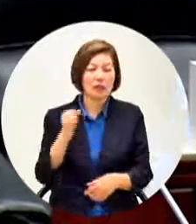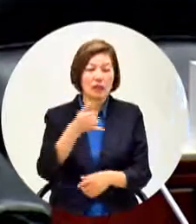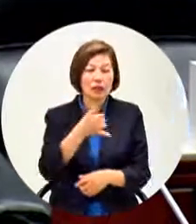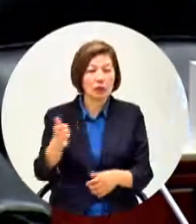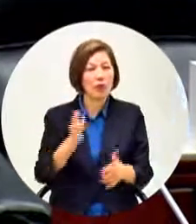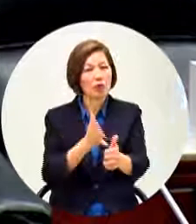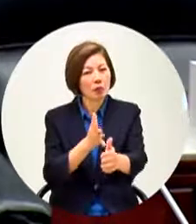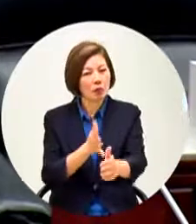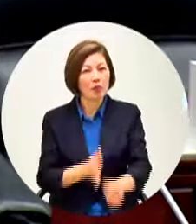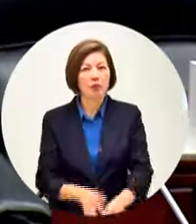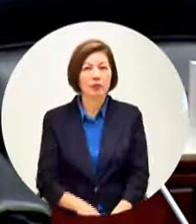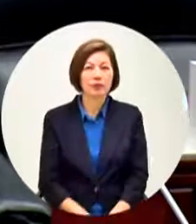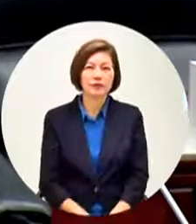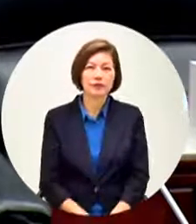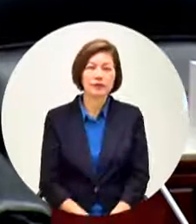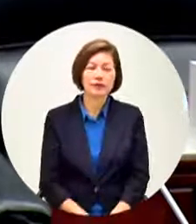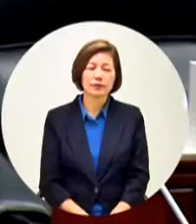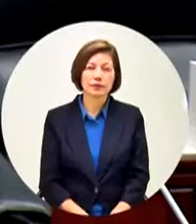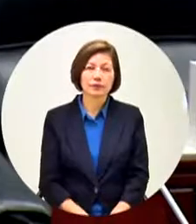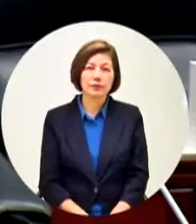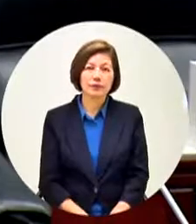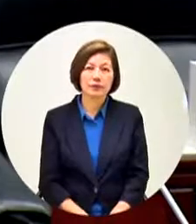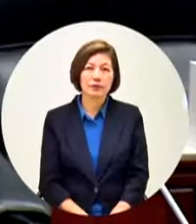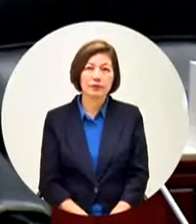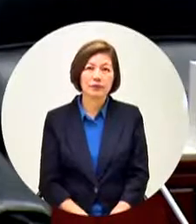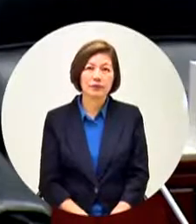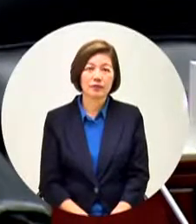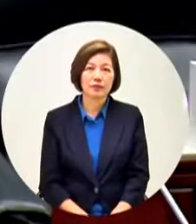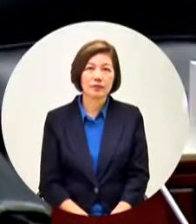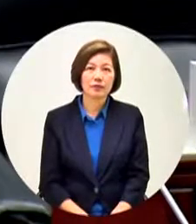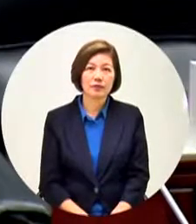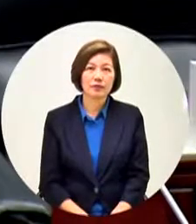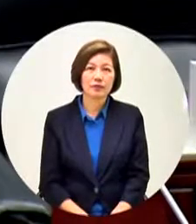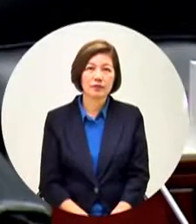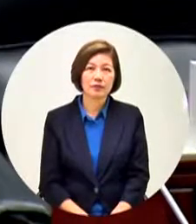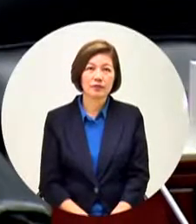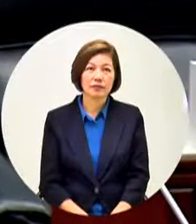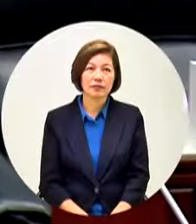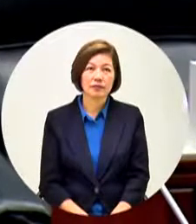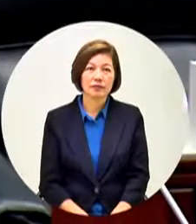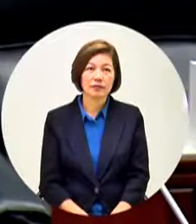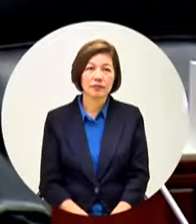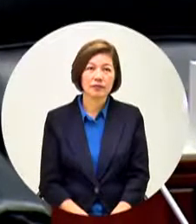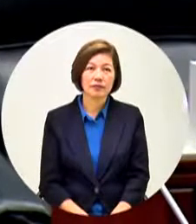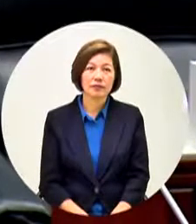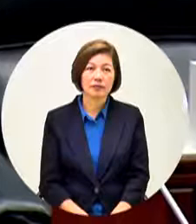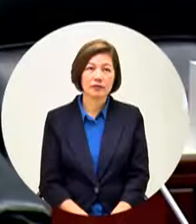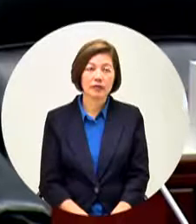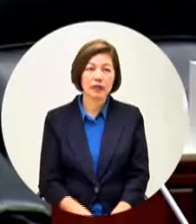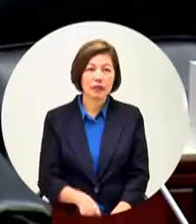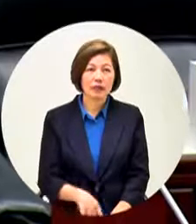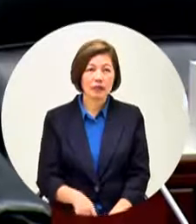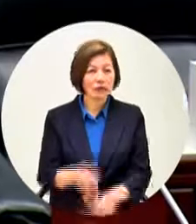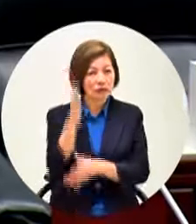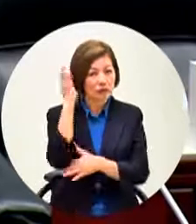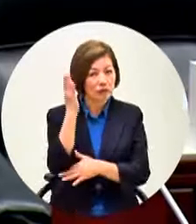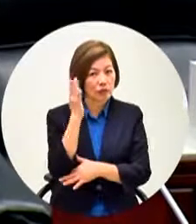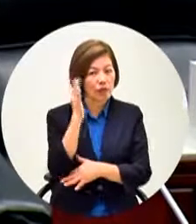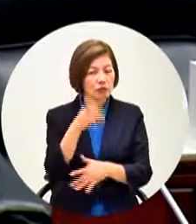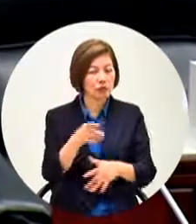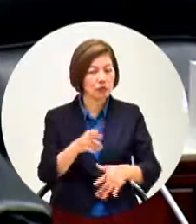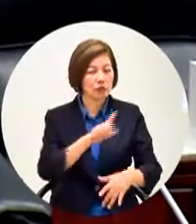底要收当个？啊，要迄落公，啊，要公营，啊，是要停